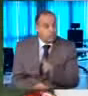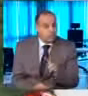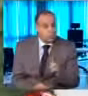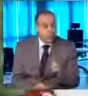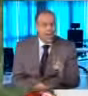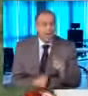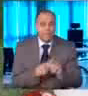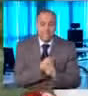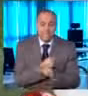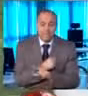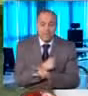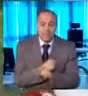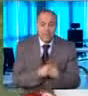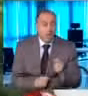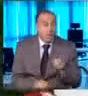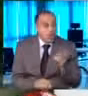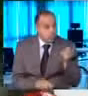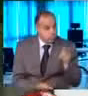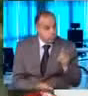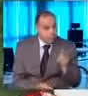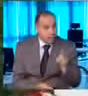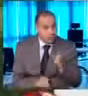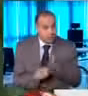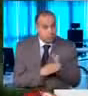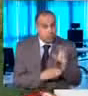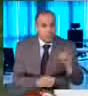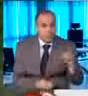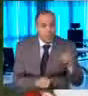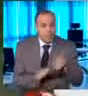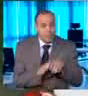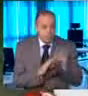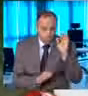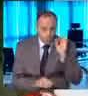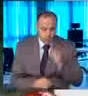والسنغالية، والعمل أيضا على اكتساح السوق الداخلية.